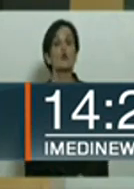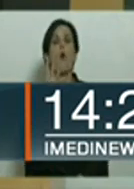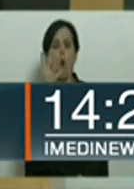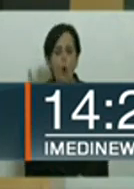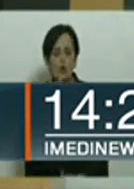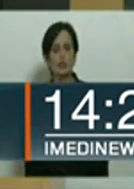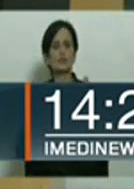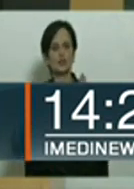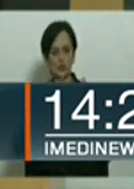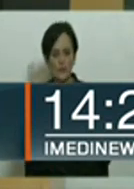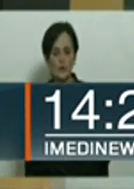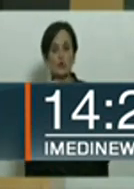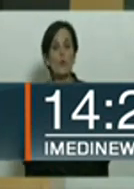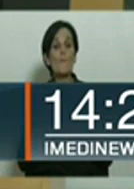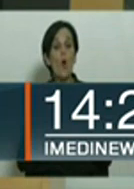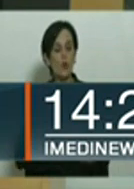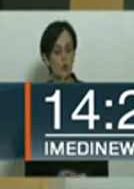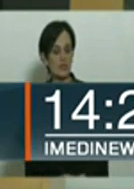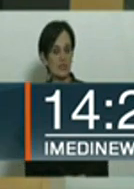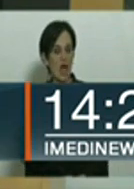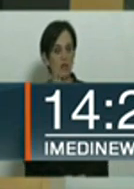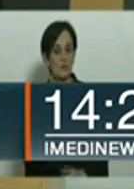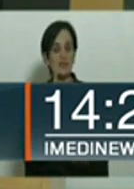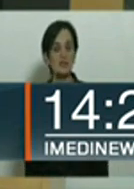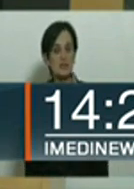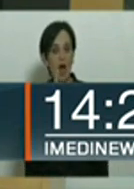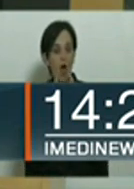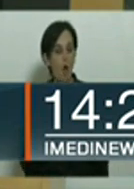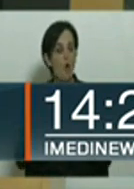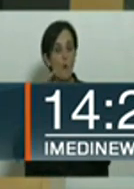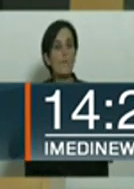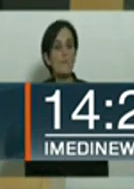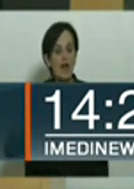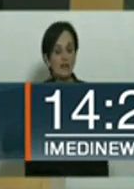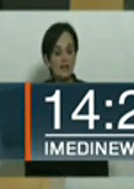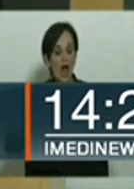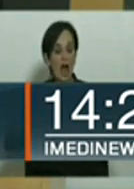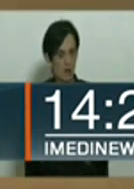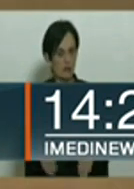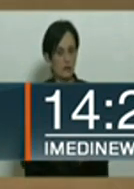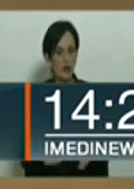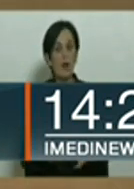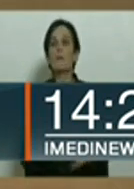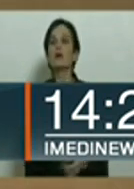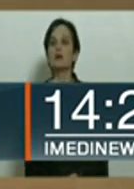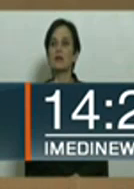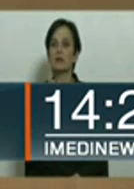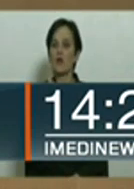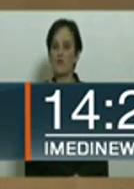და შვიდჯერაც მხოლოდ სასარგებლო იქნება საუბარი და მეტი განმარტებების მიცემა ჩვენი საზოგადოებისთვის.